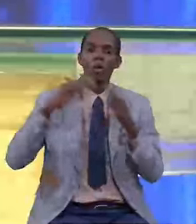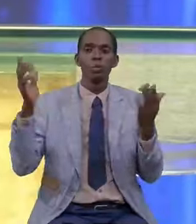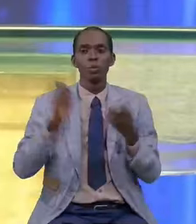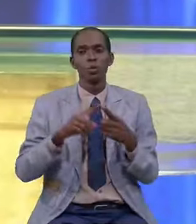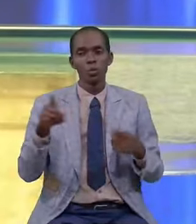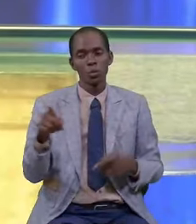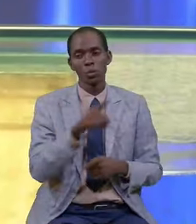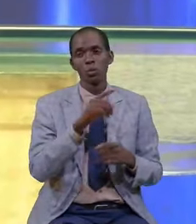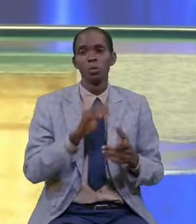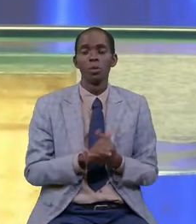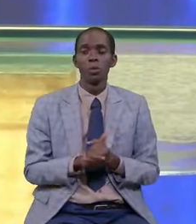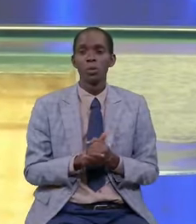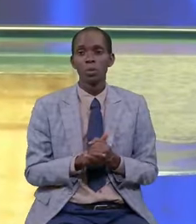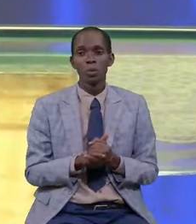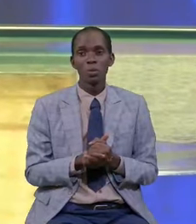ouverte.